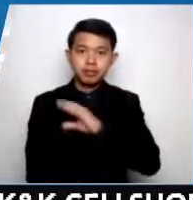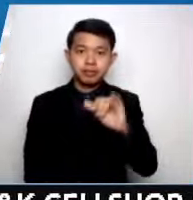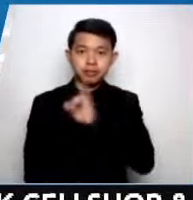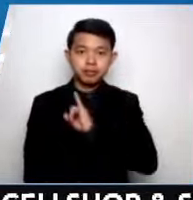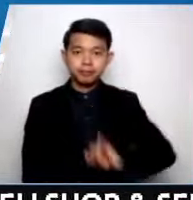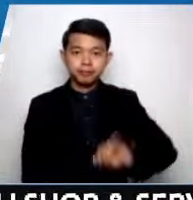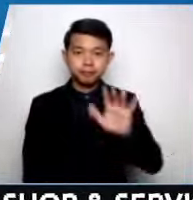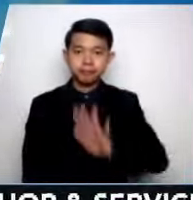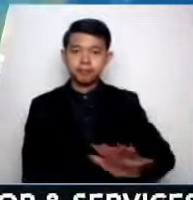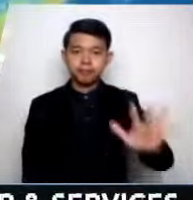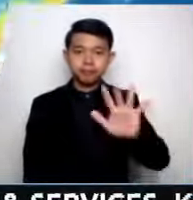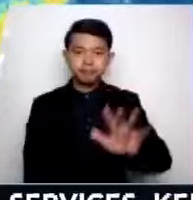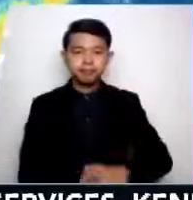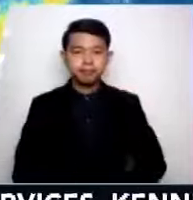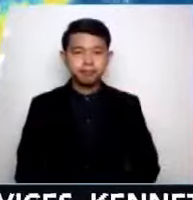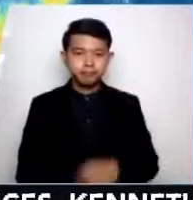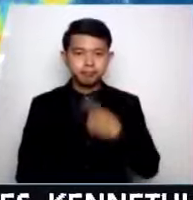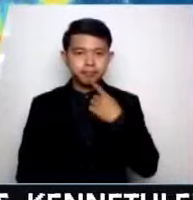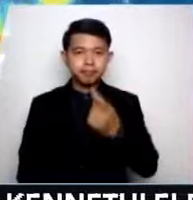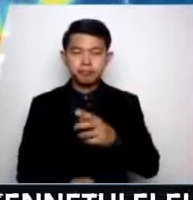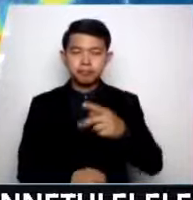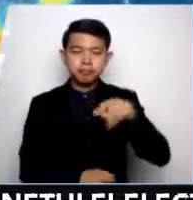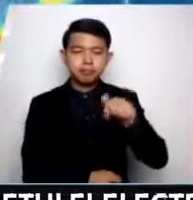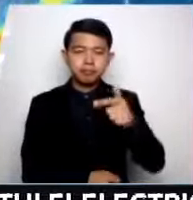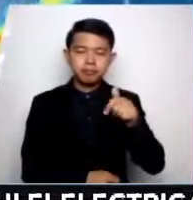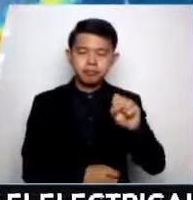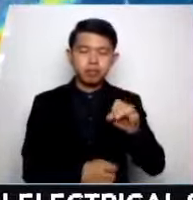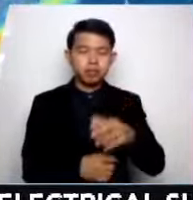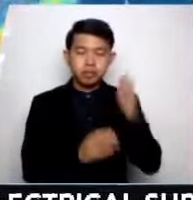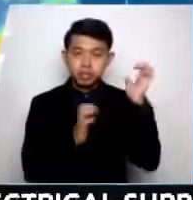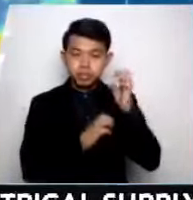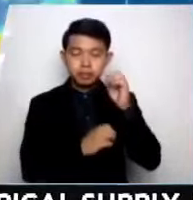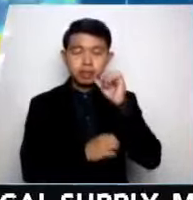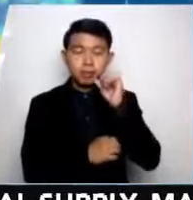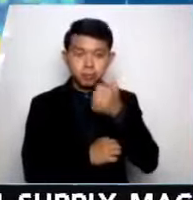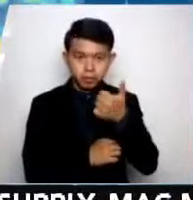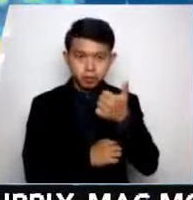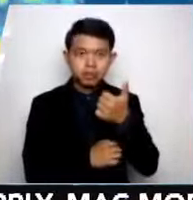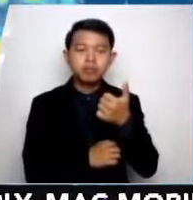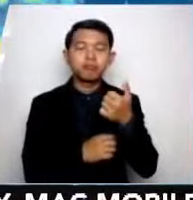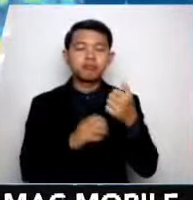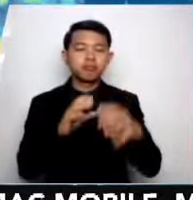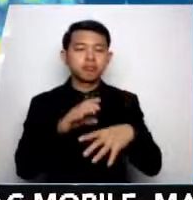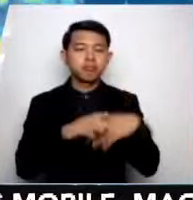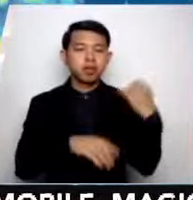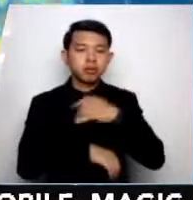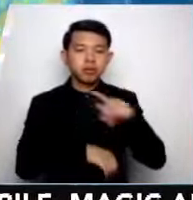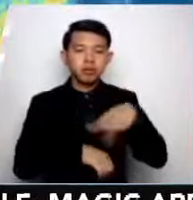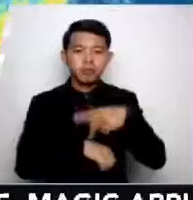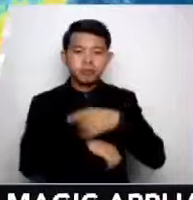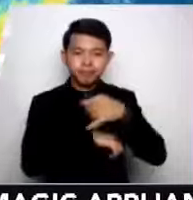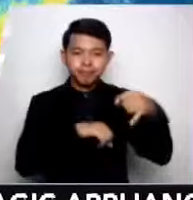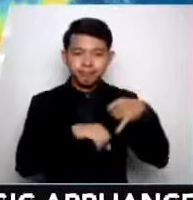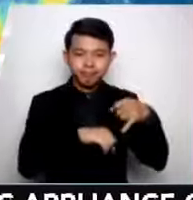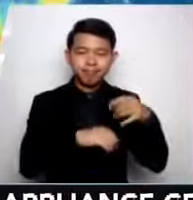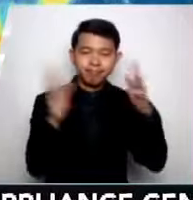track ng PAGASA, posibleng lang lumabas ng Philippine Area of Responsibility ang bagyong Nika bukas ng umaga.